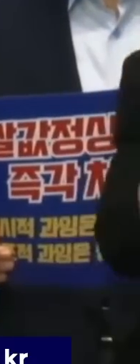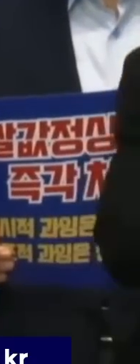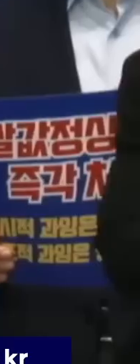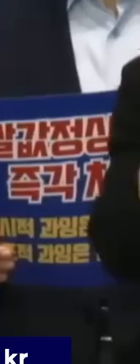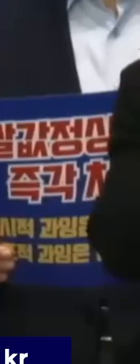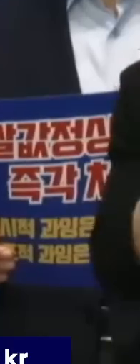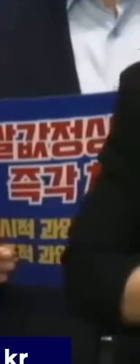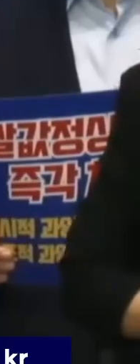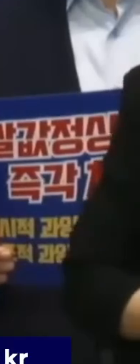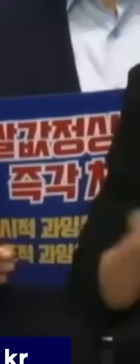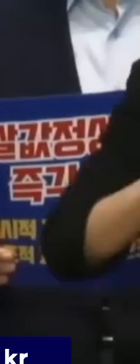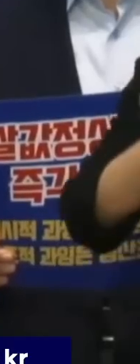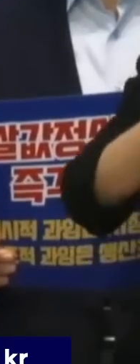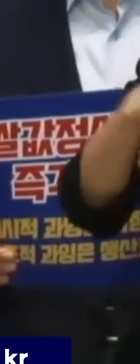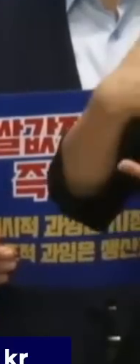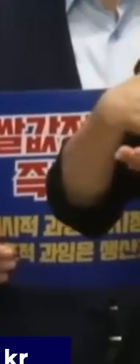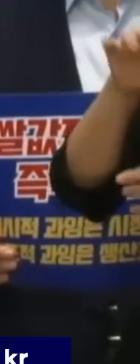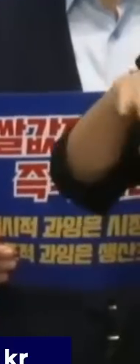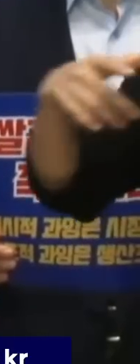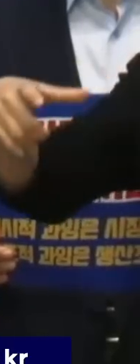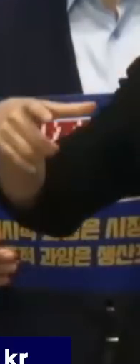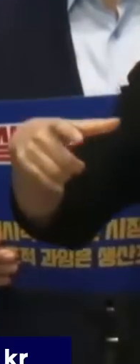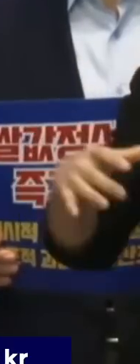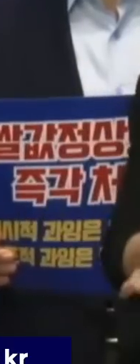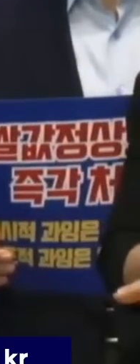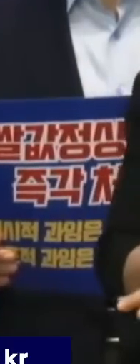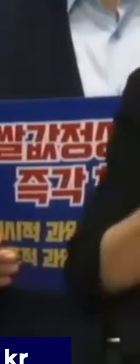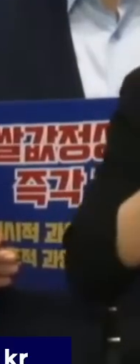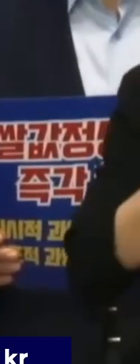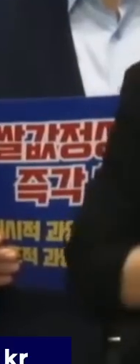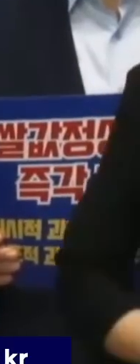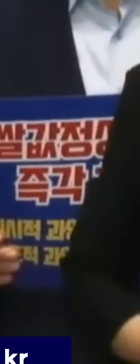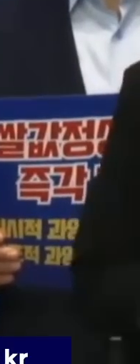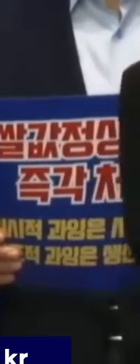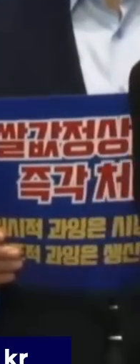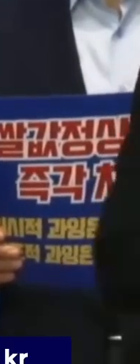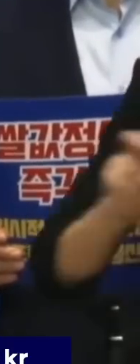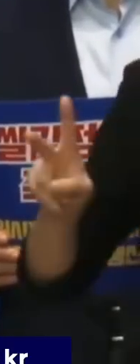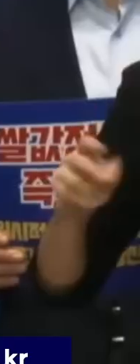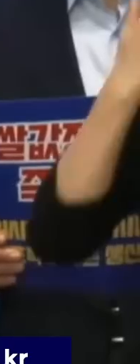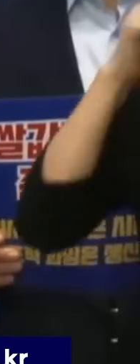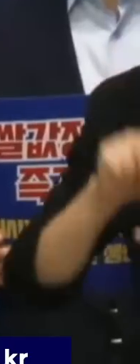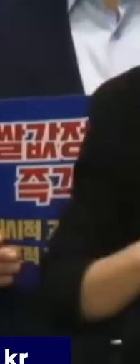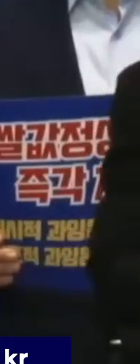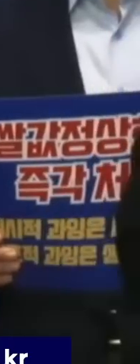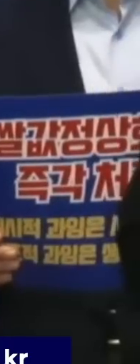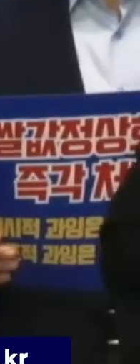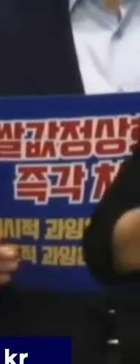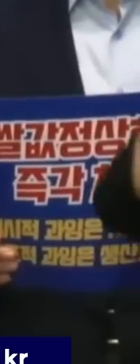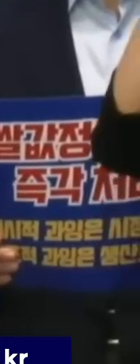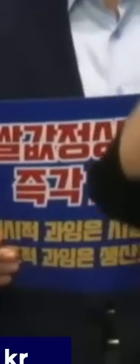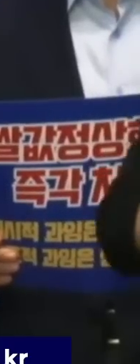지방 소멸은 가속화될 것입니다. 더 늦기 전에 여당과 야당이 정파적 이해관계를 떠나 머리를 맞대고